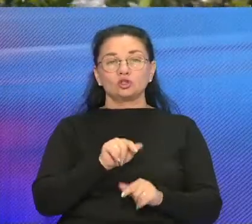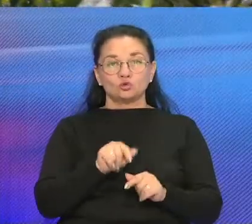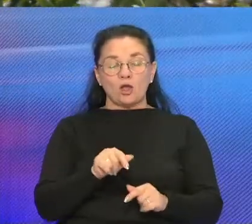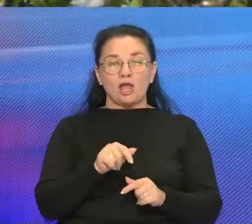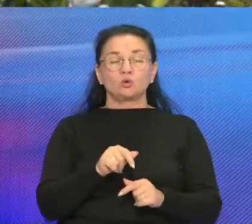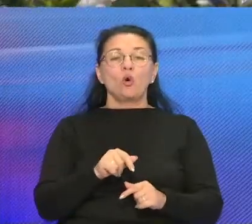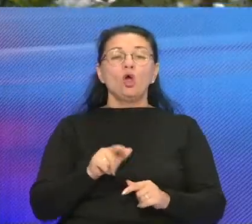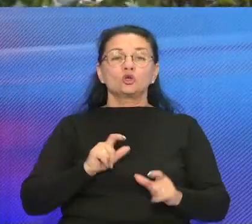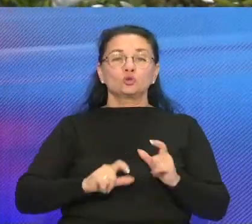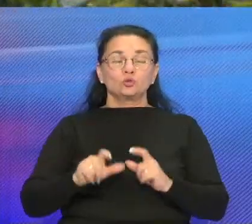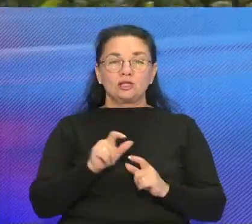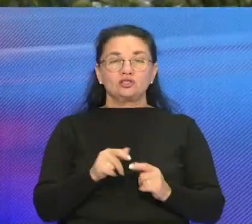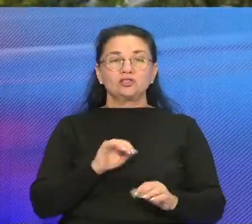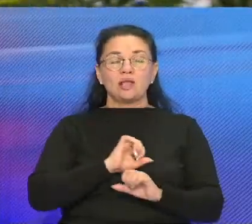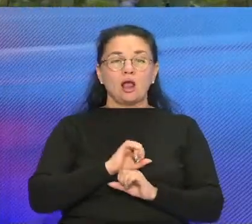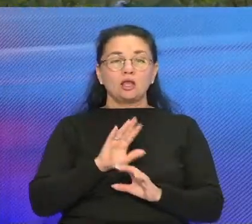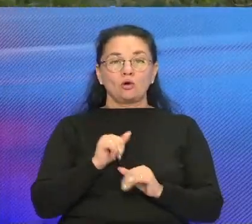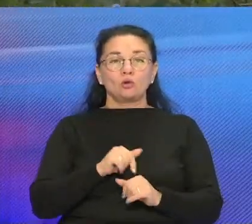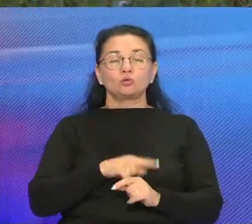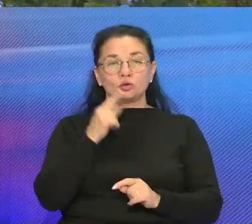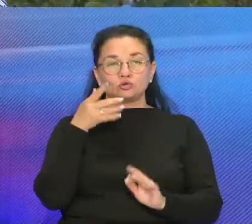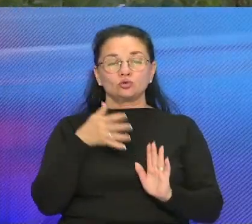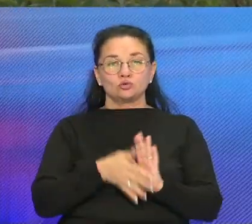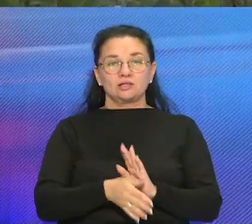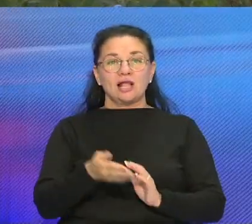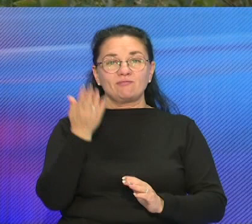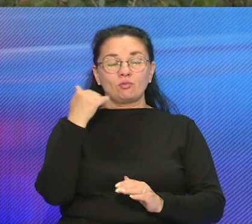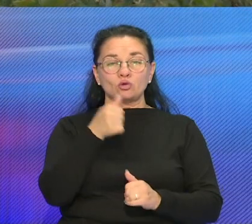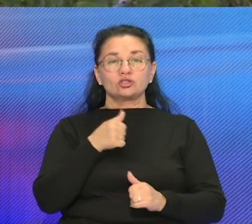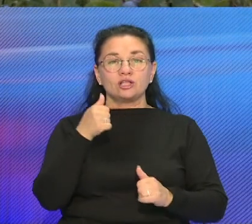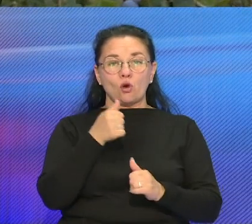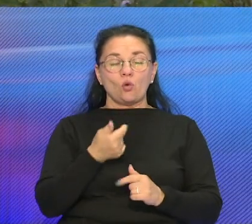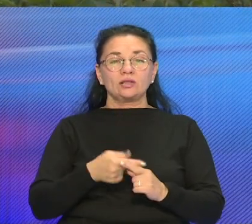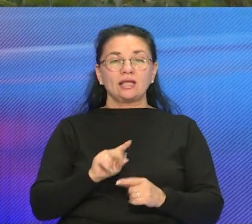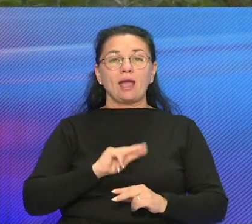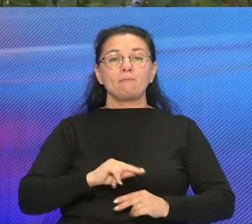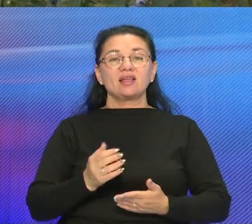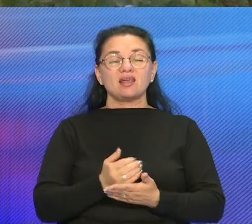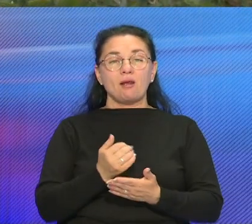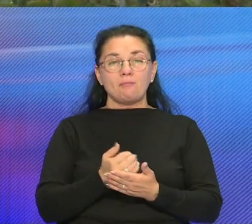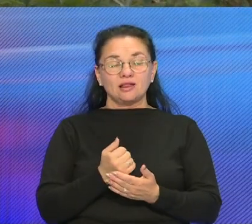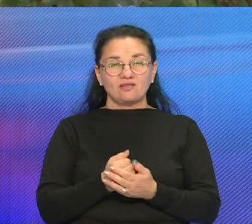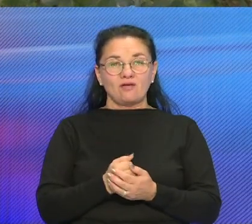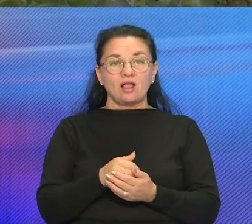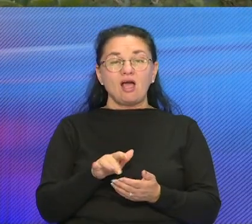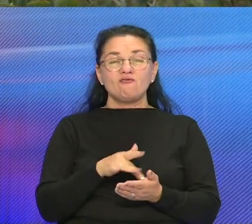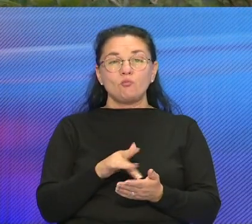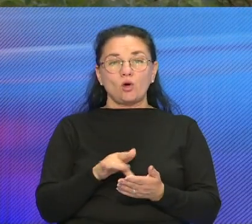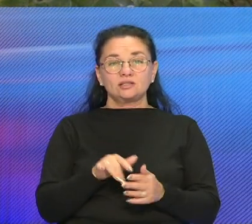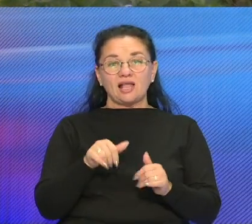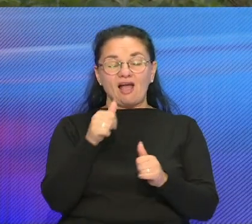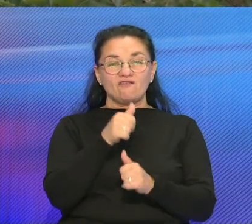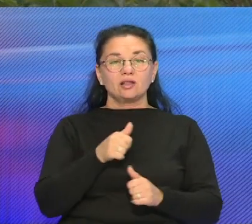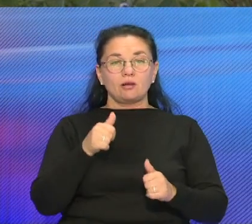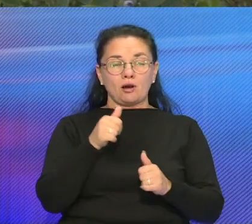романтику он обовязково повинен зведать. Предыдущие годы летом я подрабатывал просто в другой сфере, а в этом году, так как